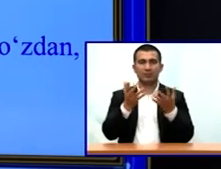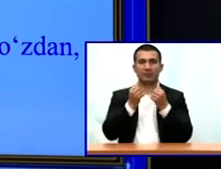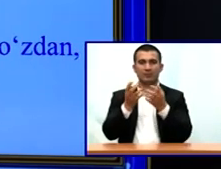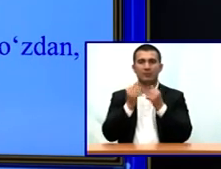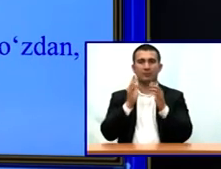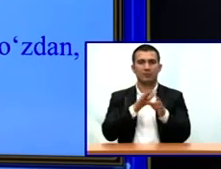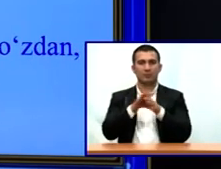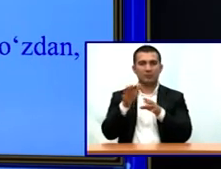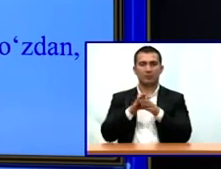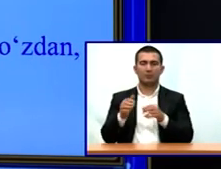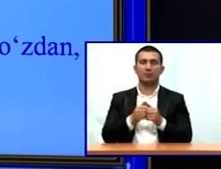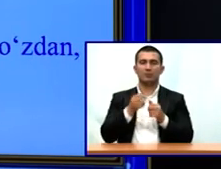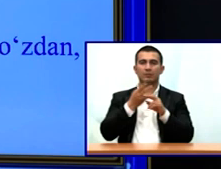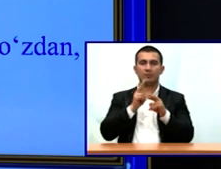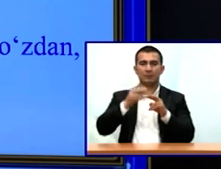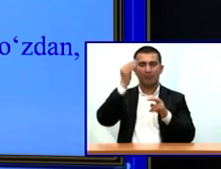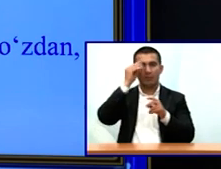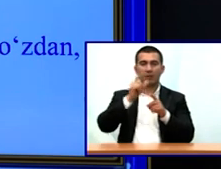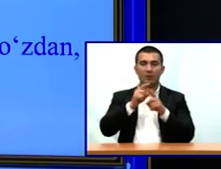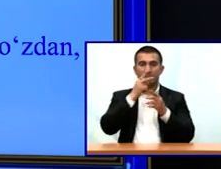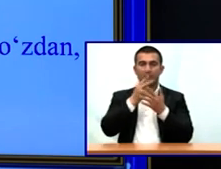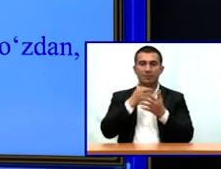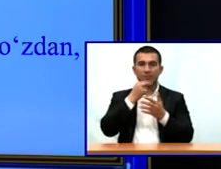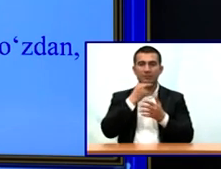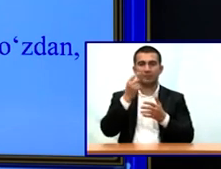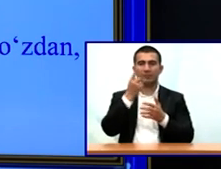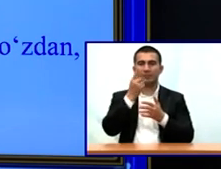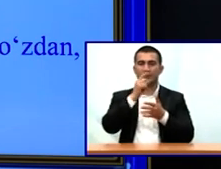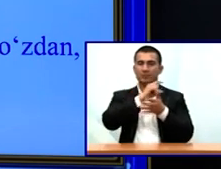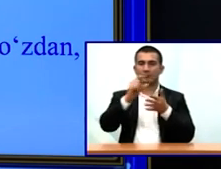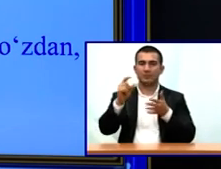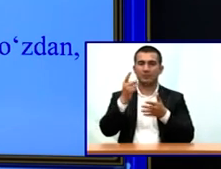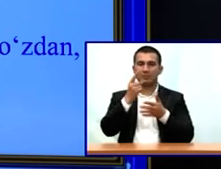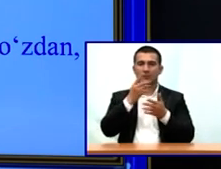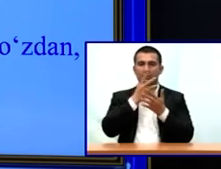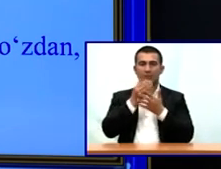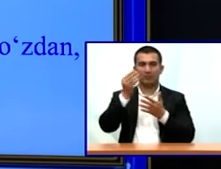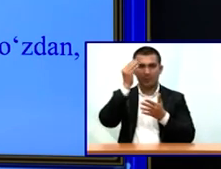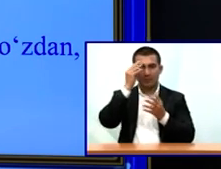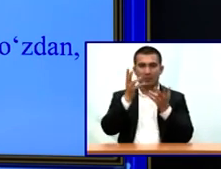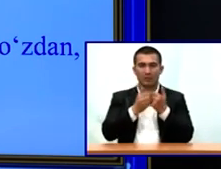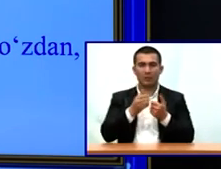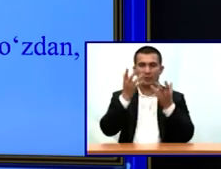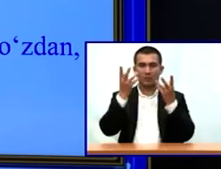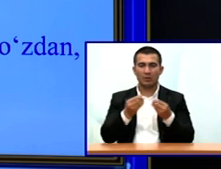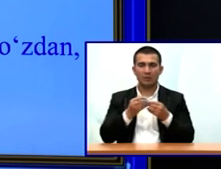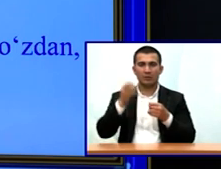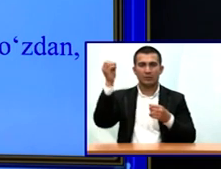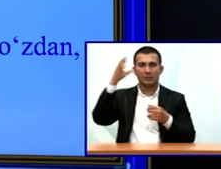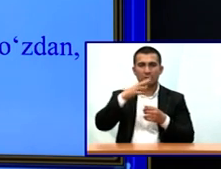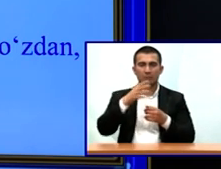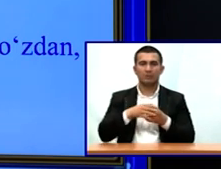keltirishimiz kerak. Ma'nodosh so'zlarga e'tibor bering. Birinchi qatorimizda berilgan ma'nodosh so'zlar kun,